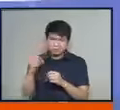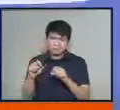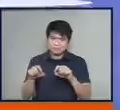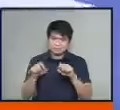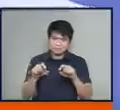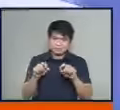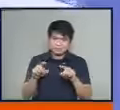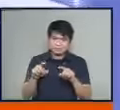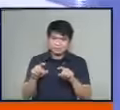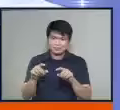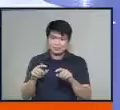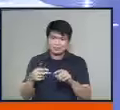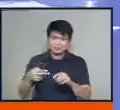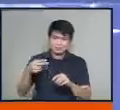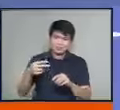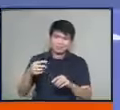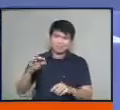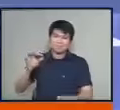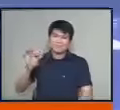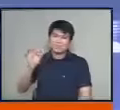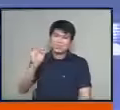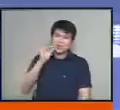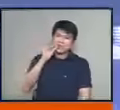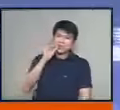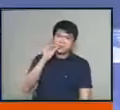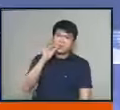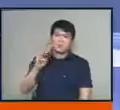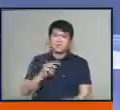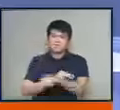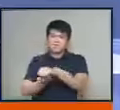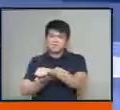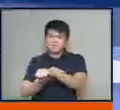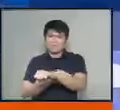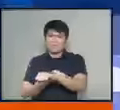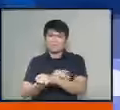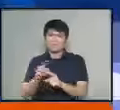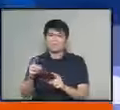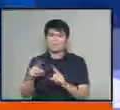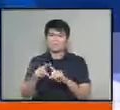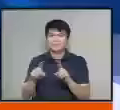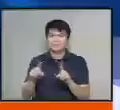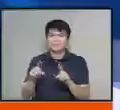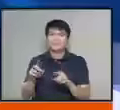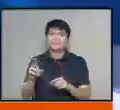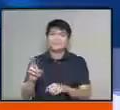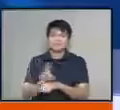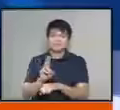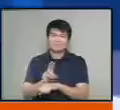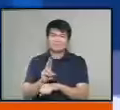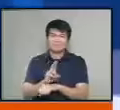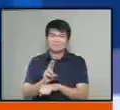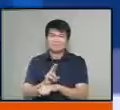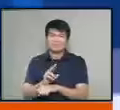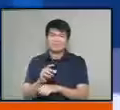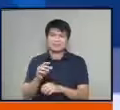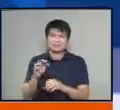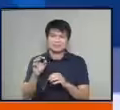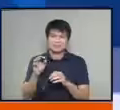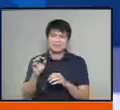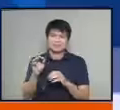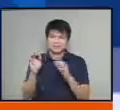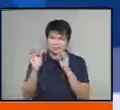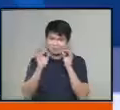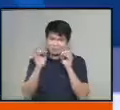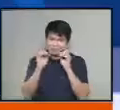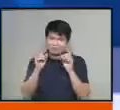pagbebenta umano ng high-grade marijuana sa Makati. Pero aminado siyang gumagamit pa rin ng illegal na droga.